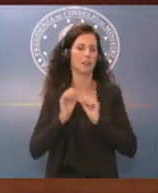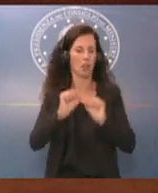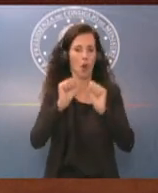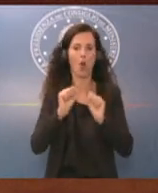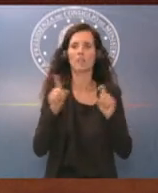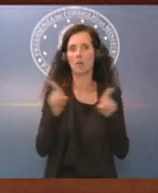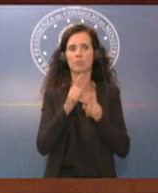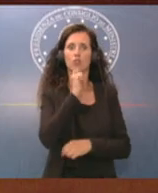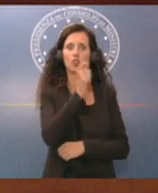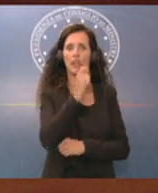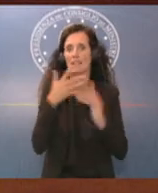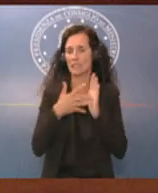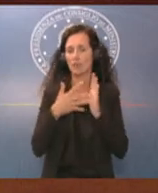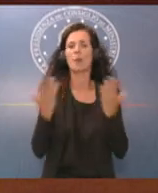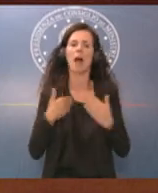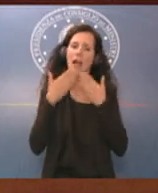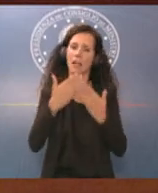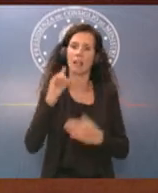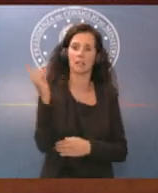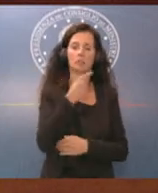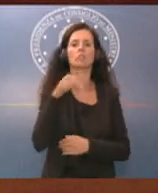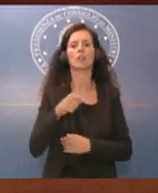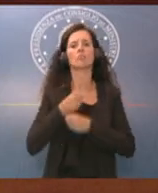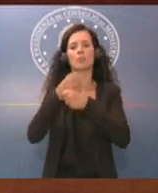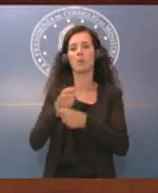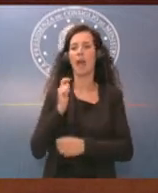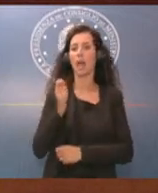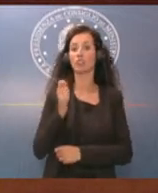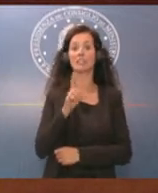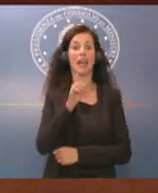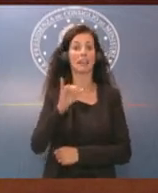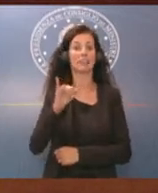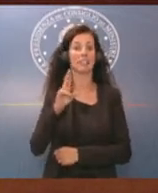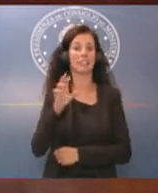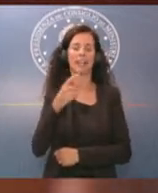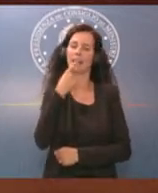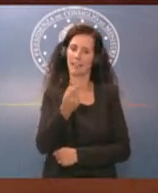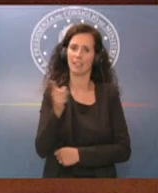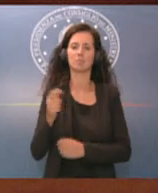parola a Chiara Organtini dell'agenzia Dire. Giusto? Prego, grazie.